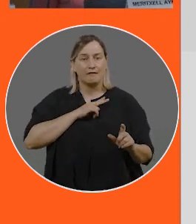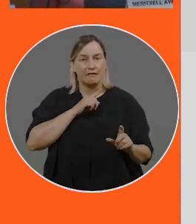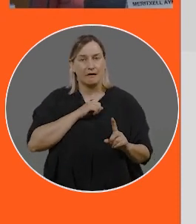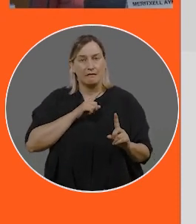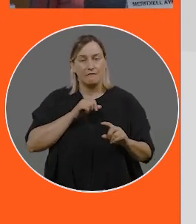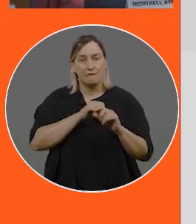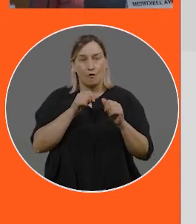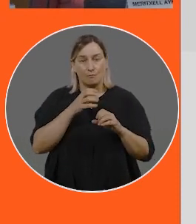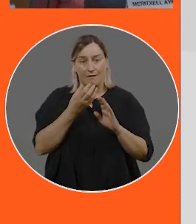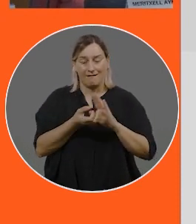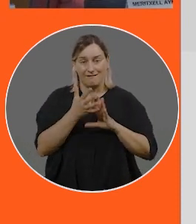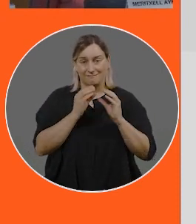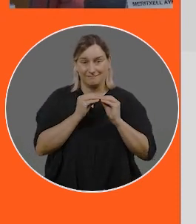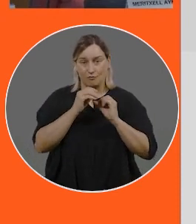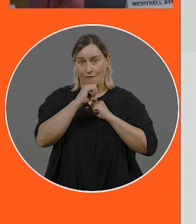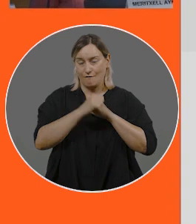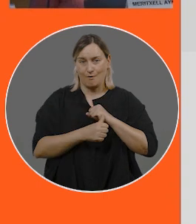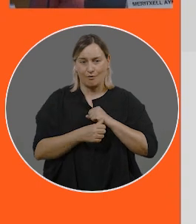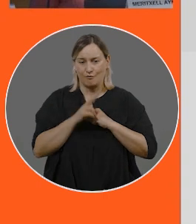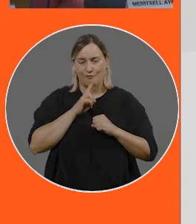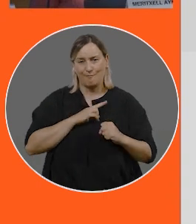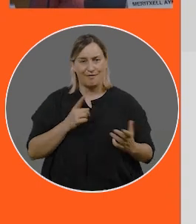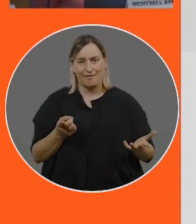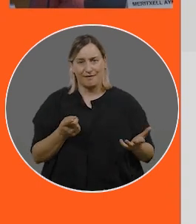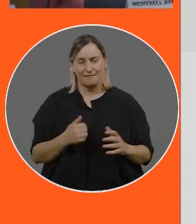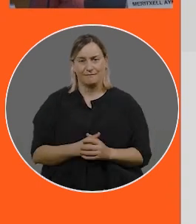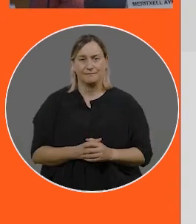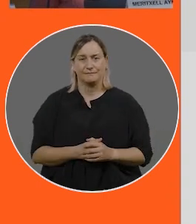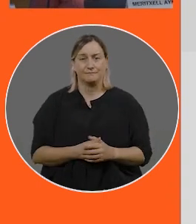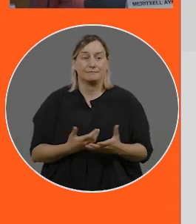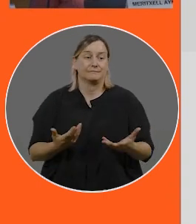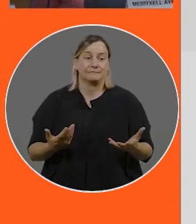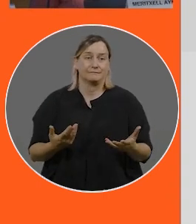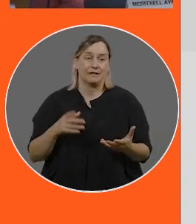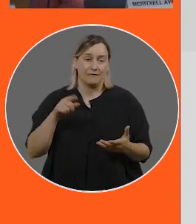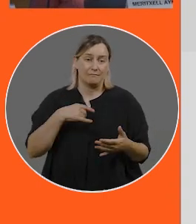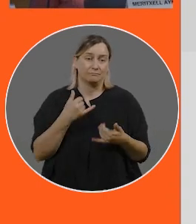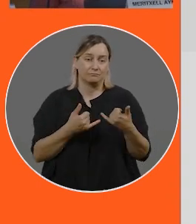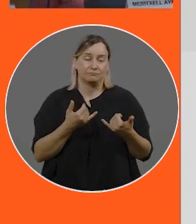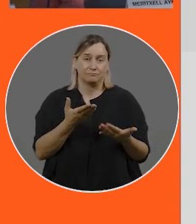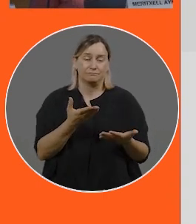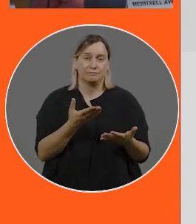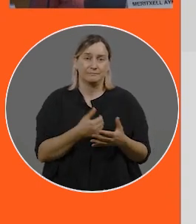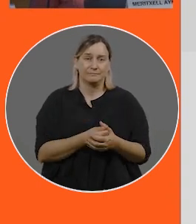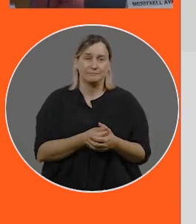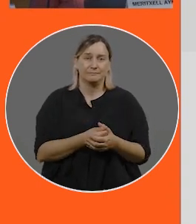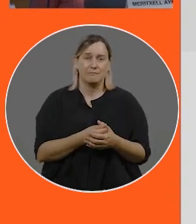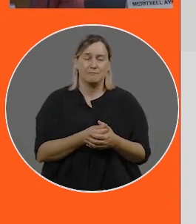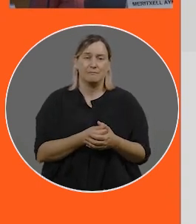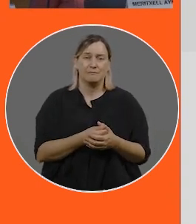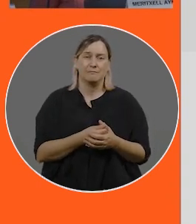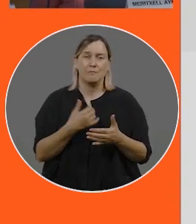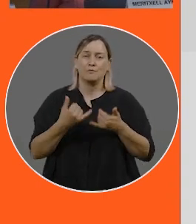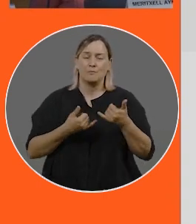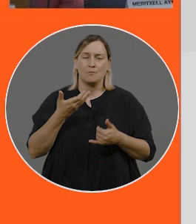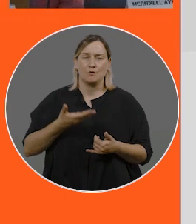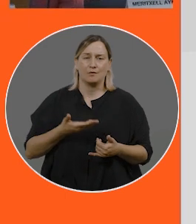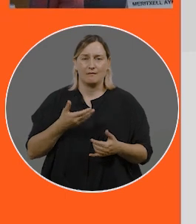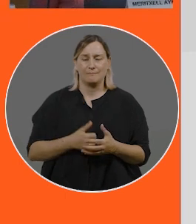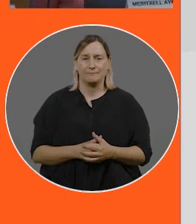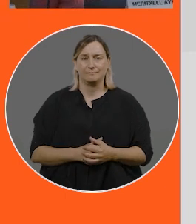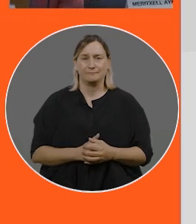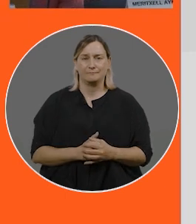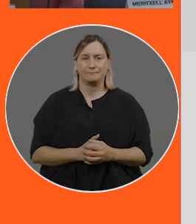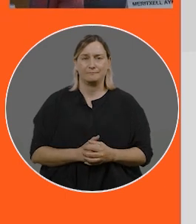els colors. Per tant, doncs aquí ens trobem amb un problema important.